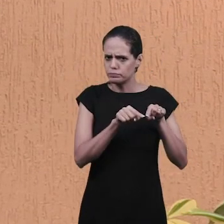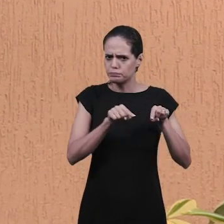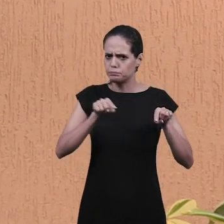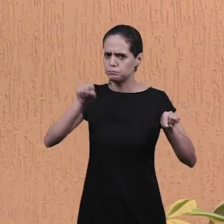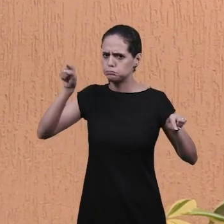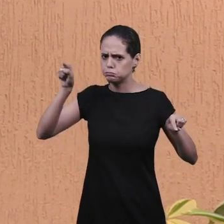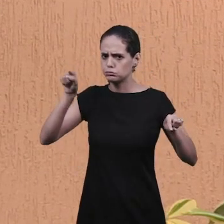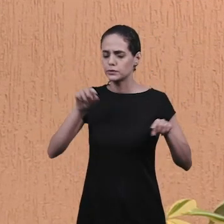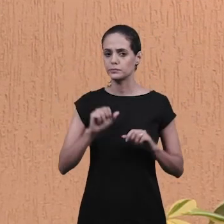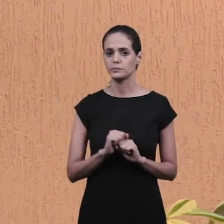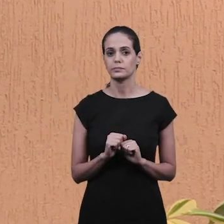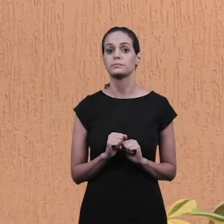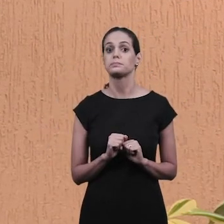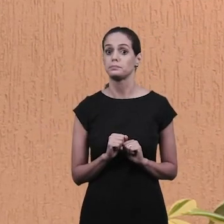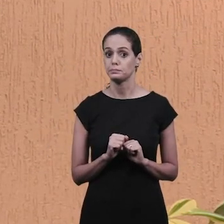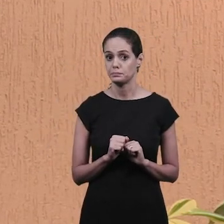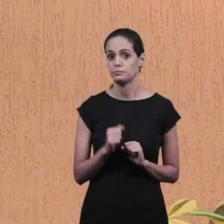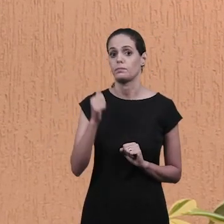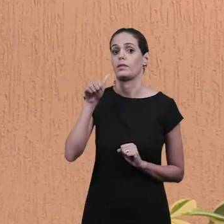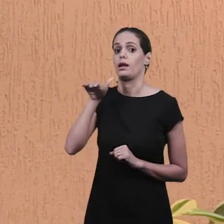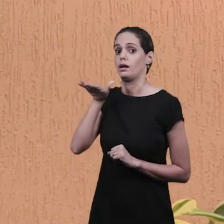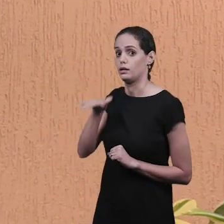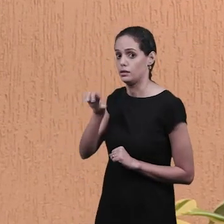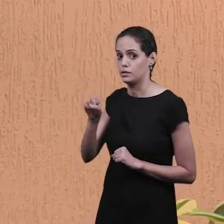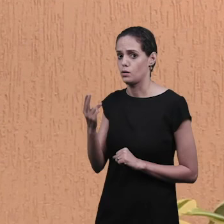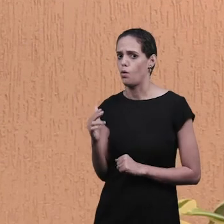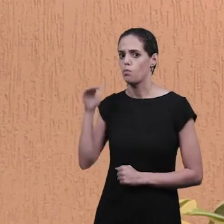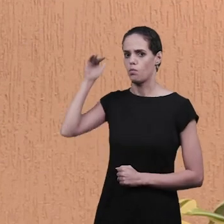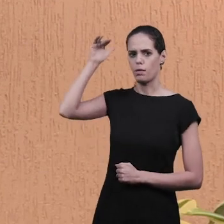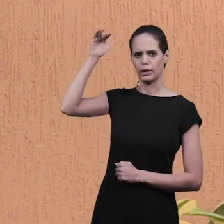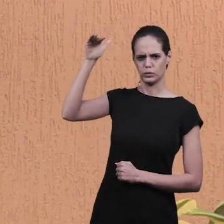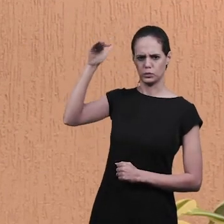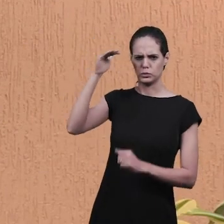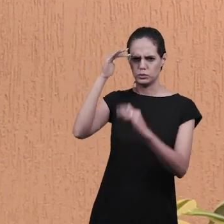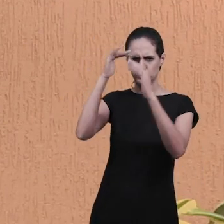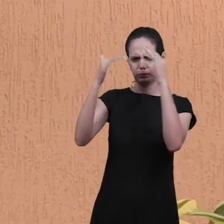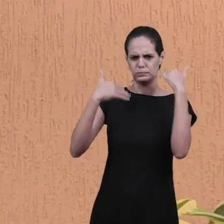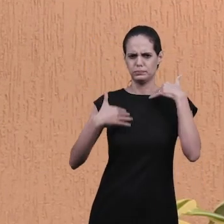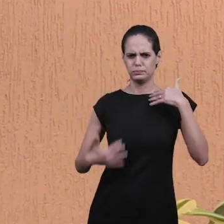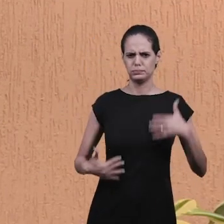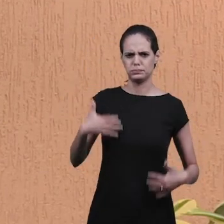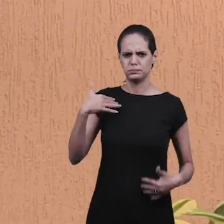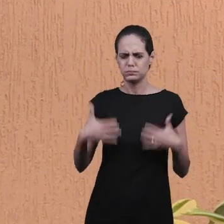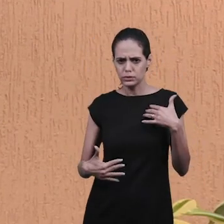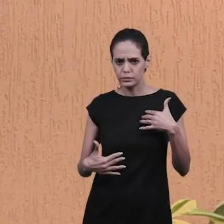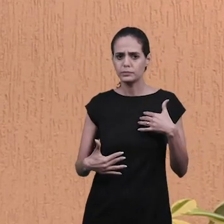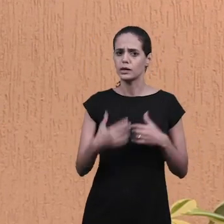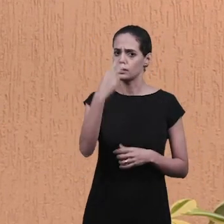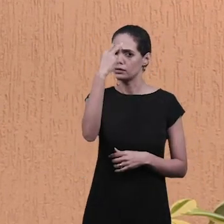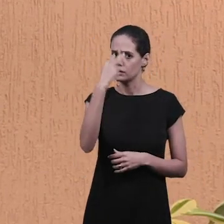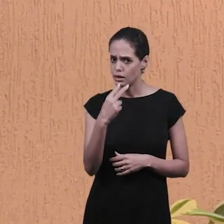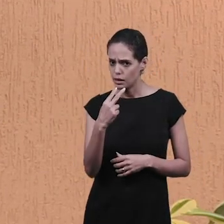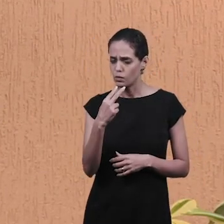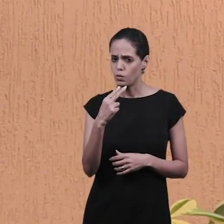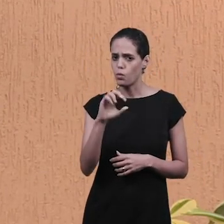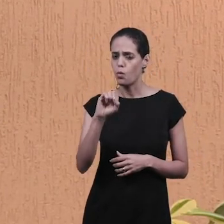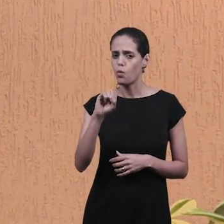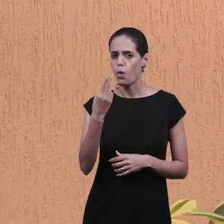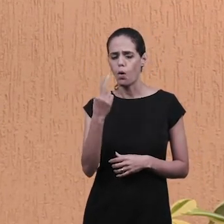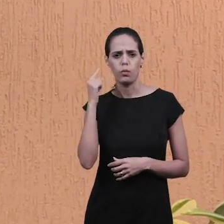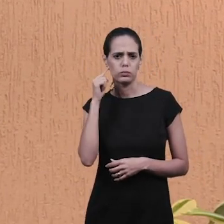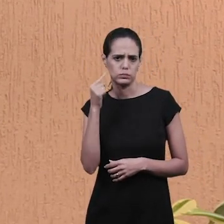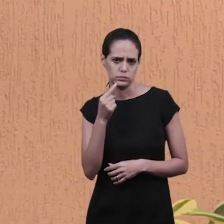ou profonde. En plus de cela, l'enfant, l'adulte avec la paralysie cérébrale peut avoir une déficience visuelle,